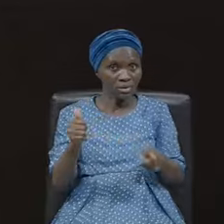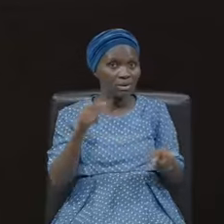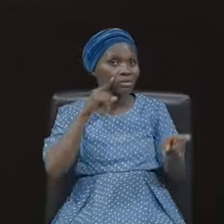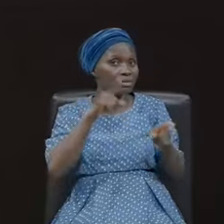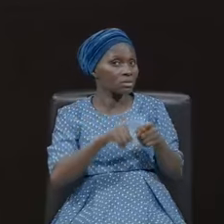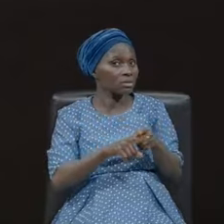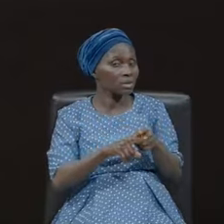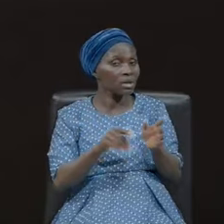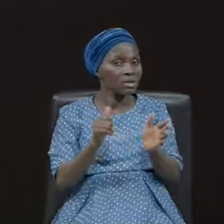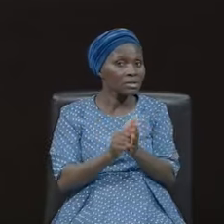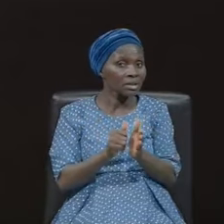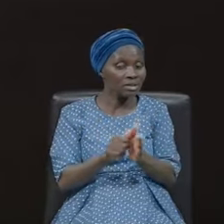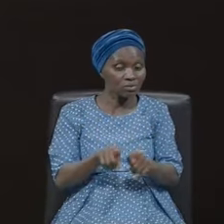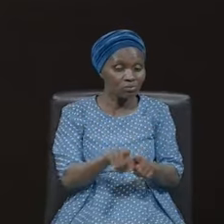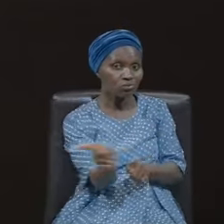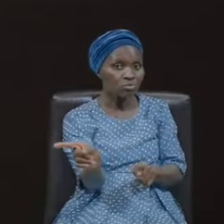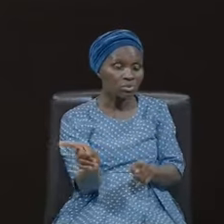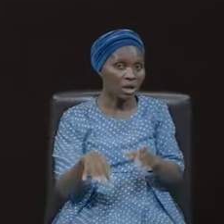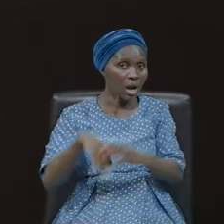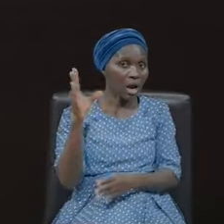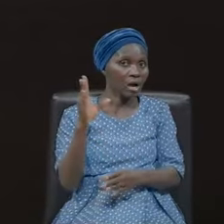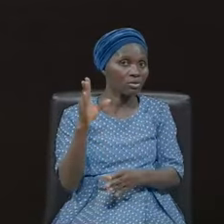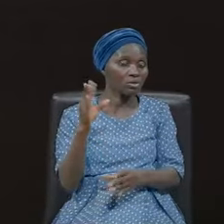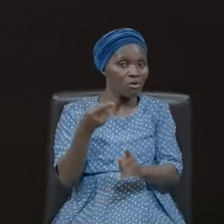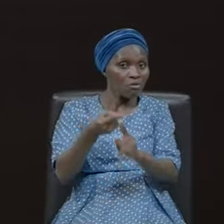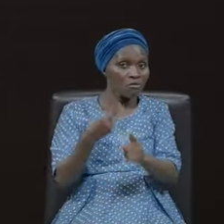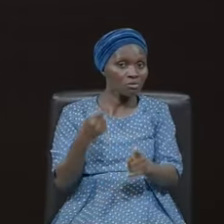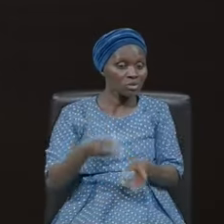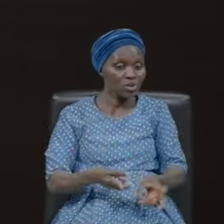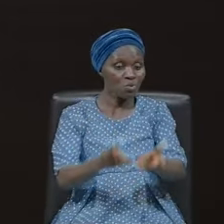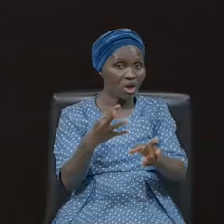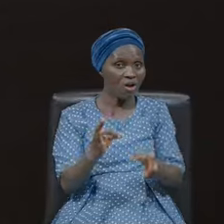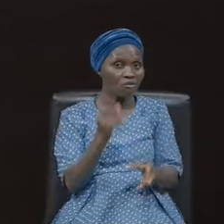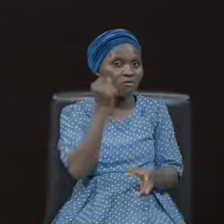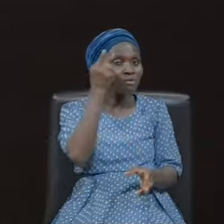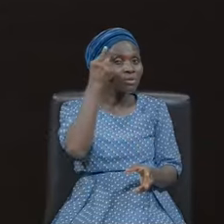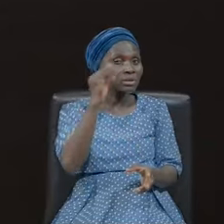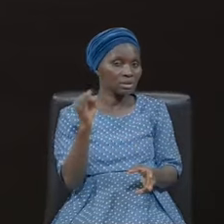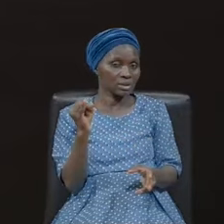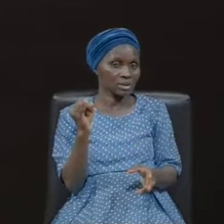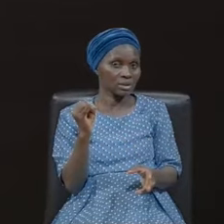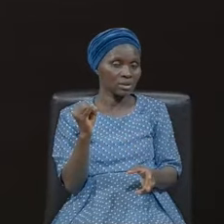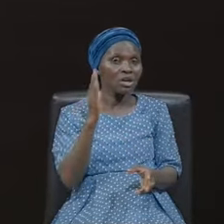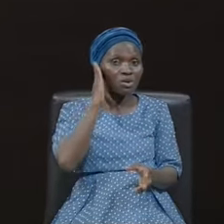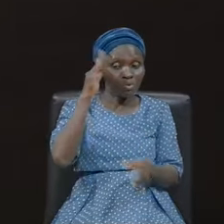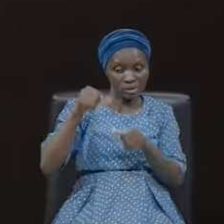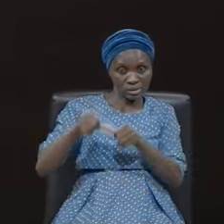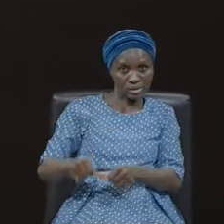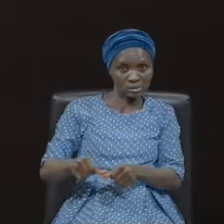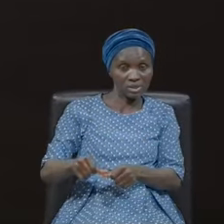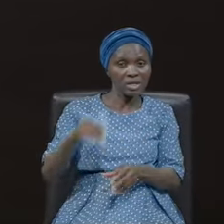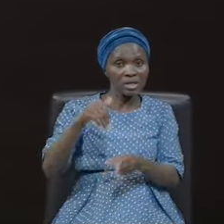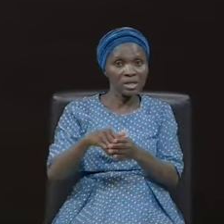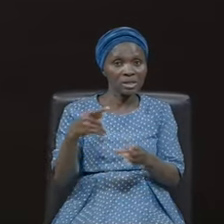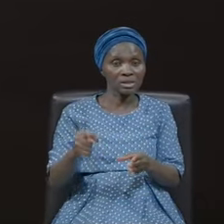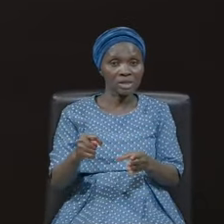une sœur qui s'écarte du chemin de la sagesse reposera dans